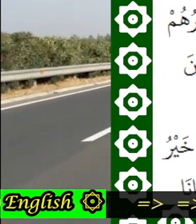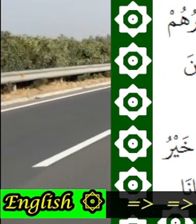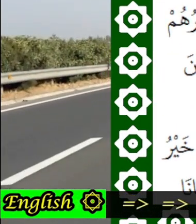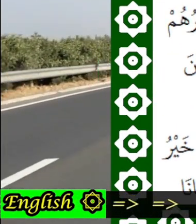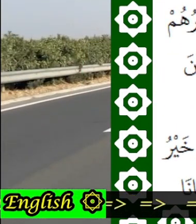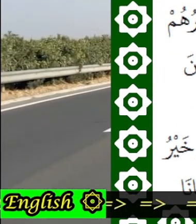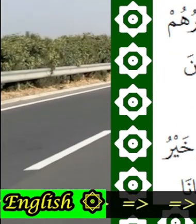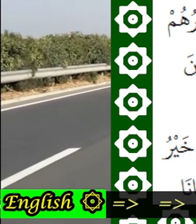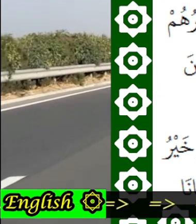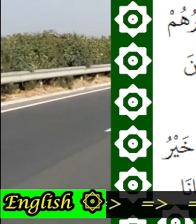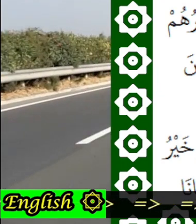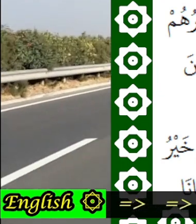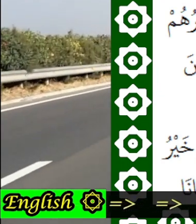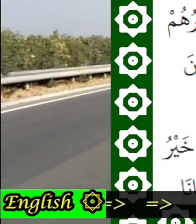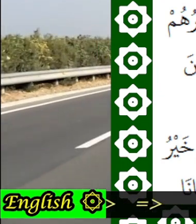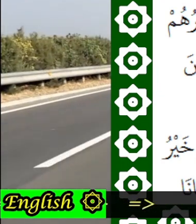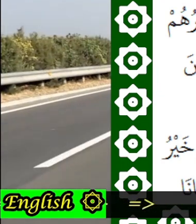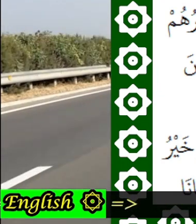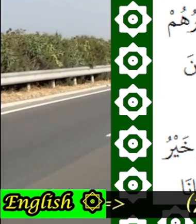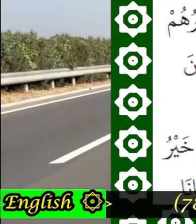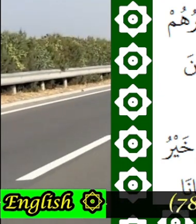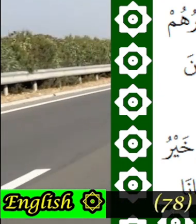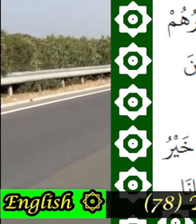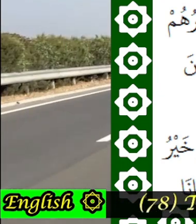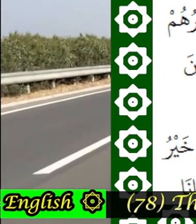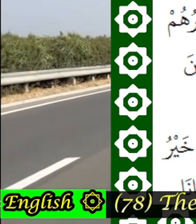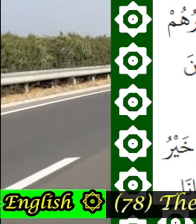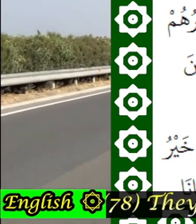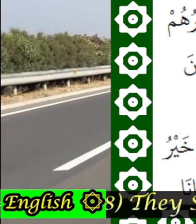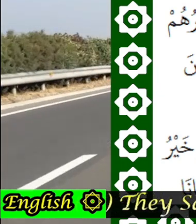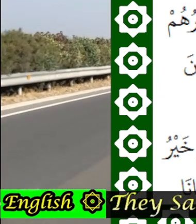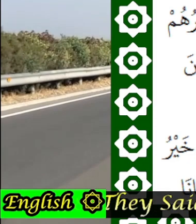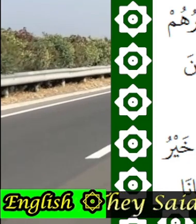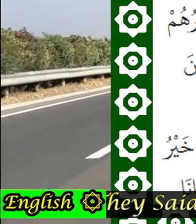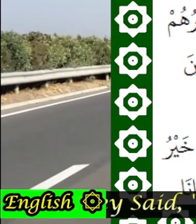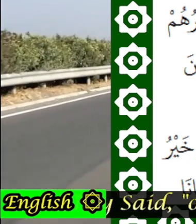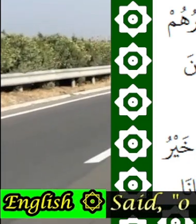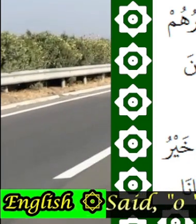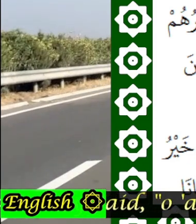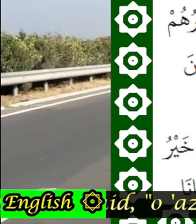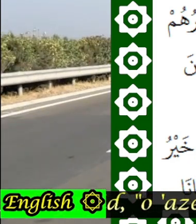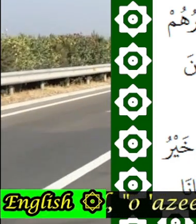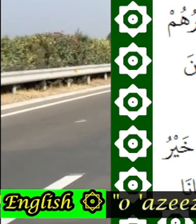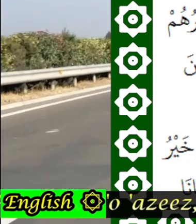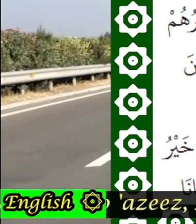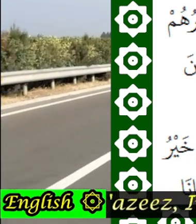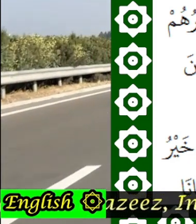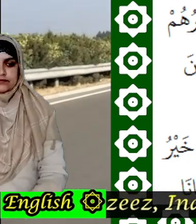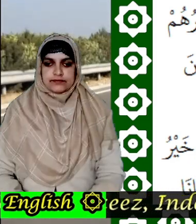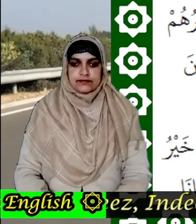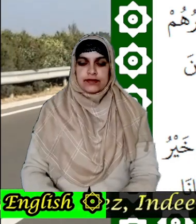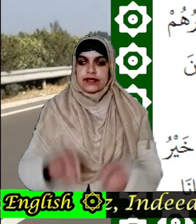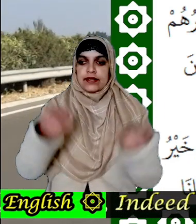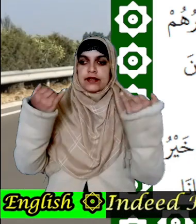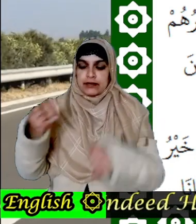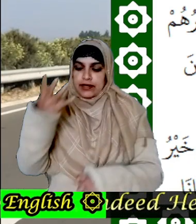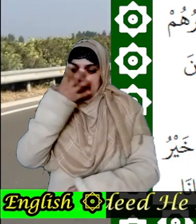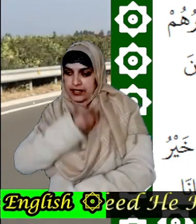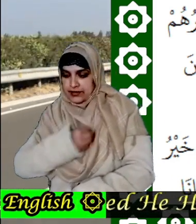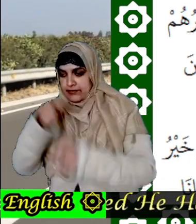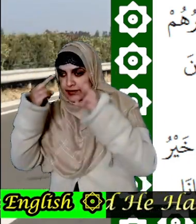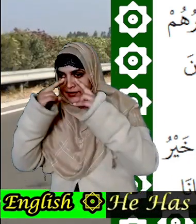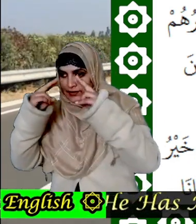إجباتا منه مجاركة شراء أبقى إجباتا خلصوا نجيا قدو